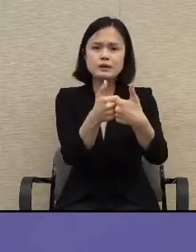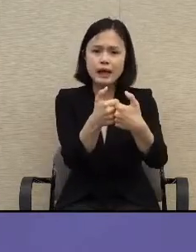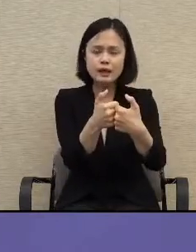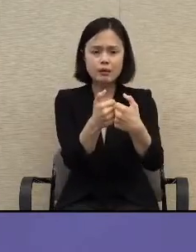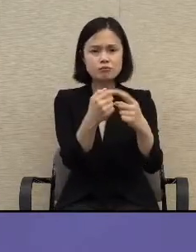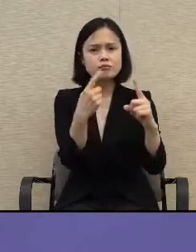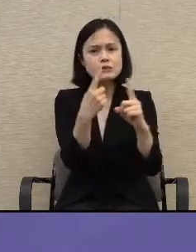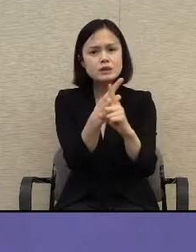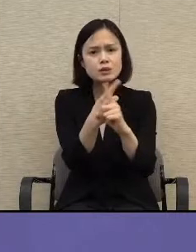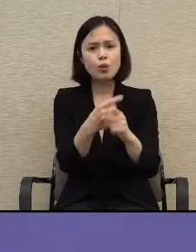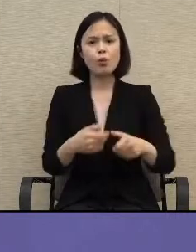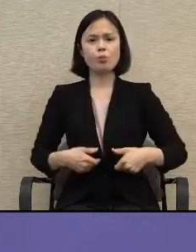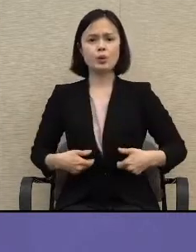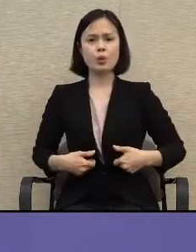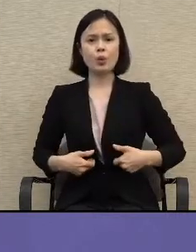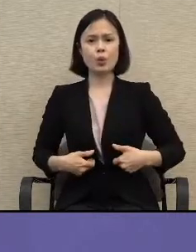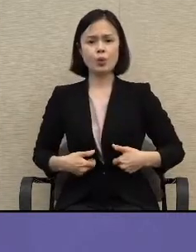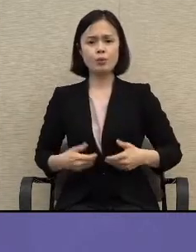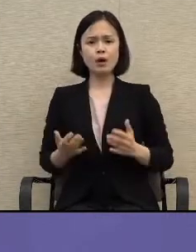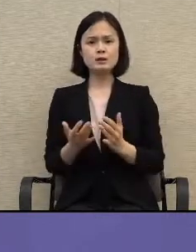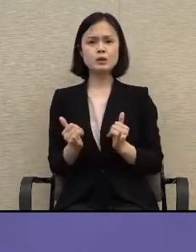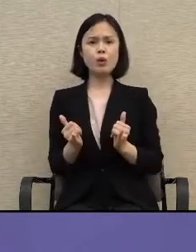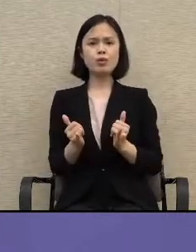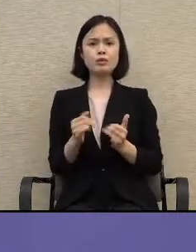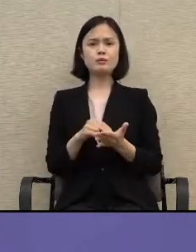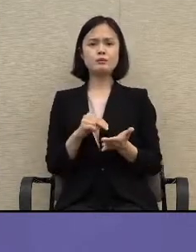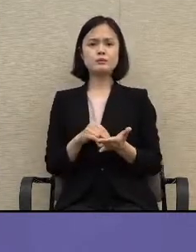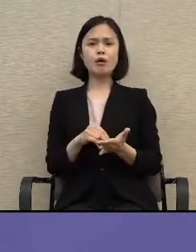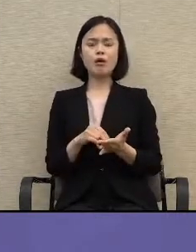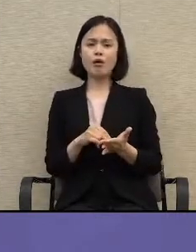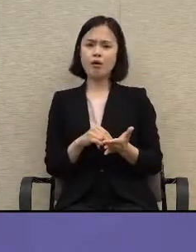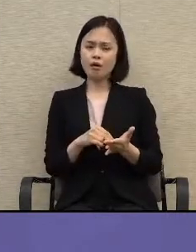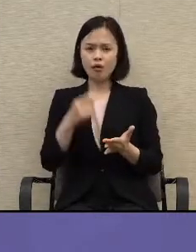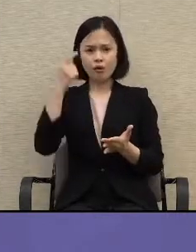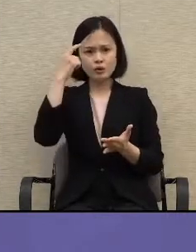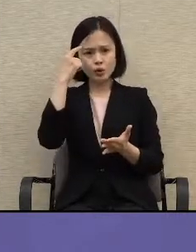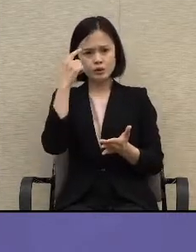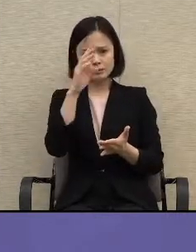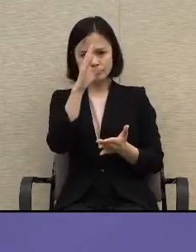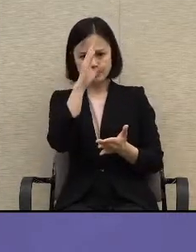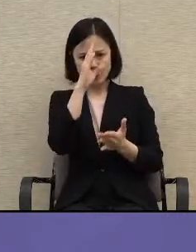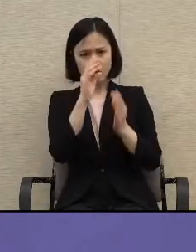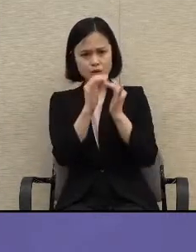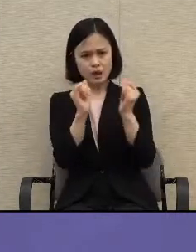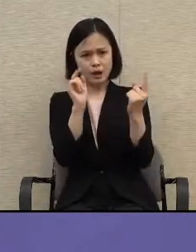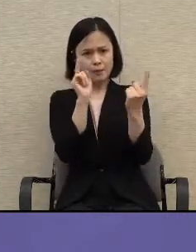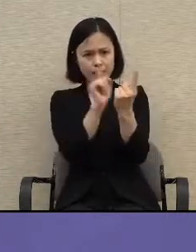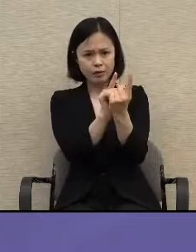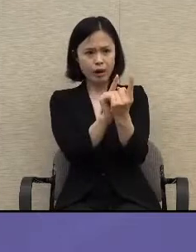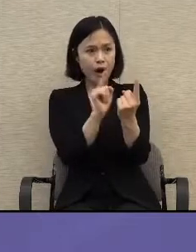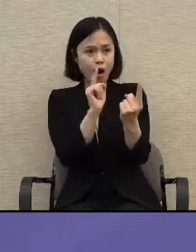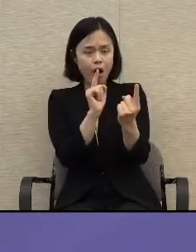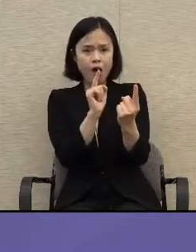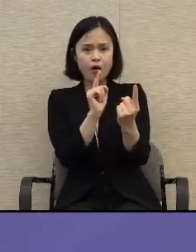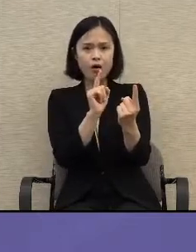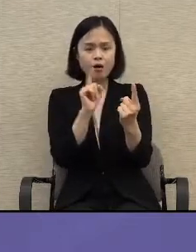직업이기 때문에 이 인력들을 이제 그 환경, 직업 환경, 근무 환경 안에서 이제 보호하는 조치에 대한